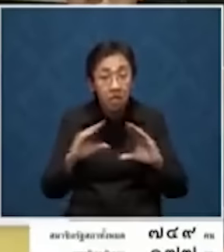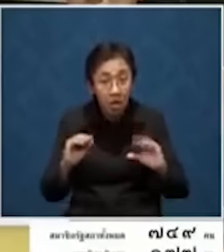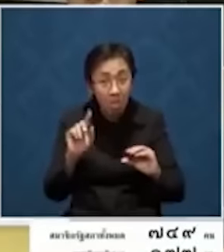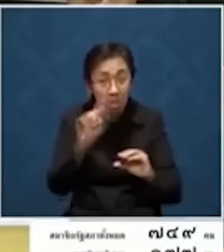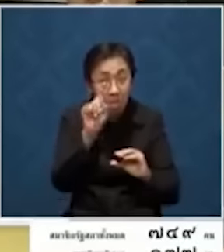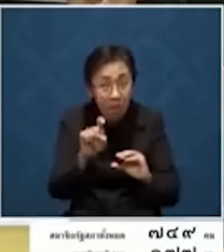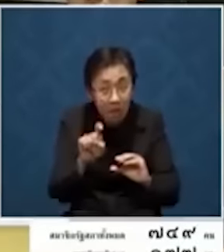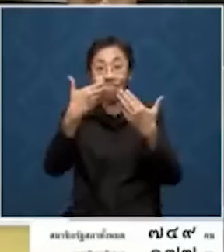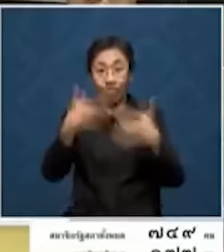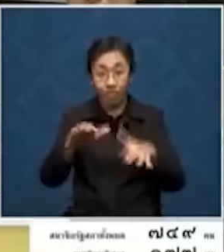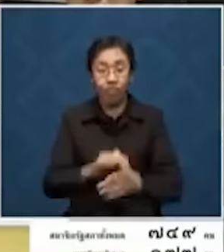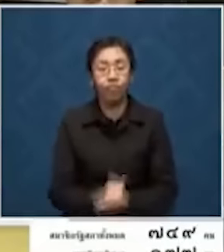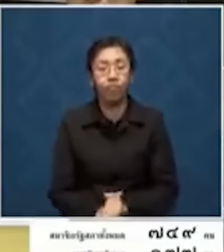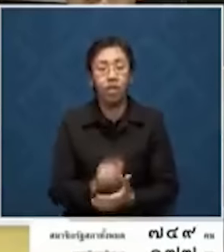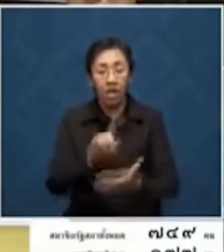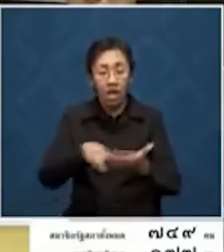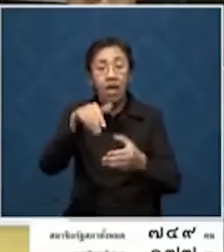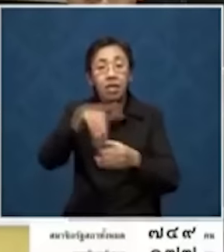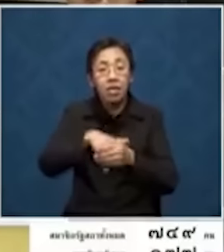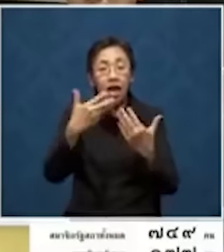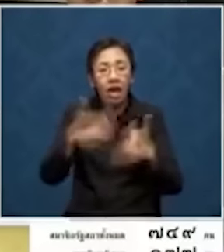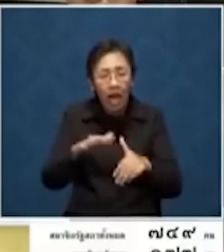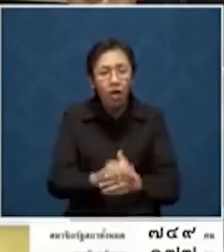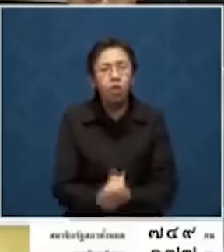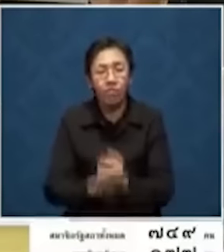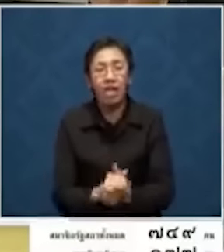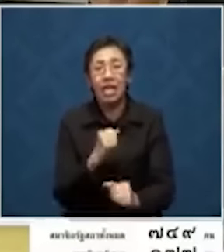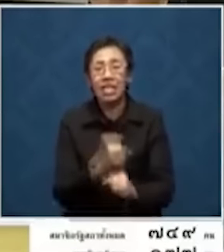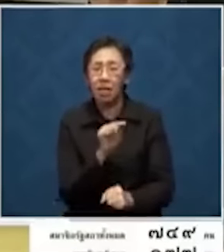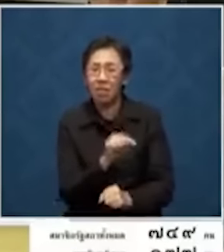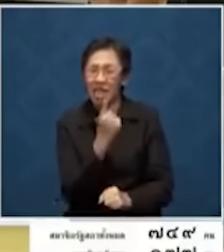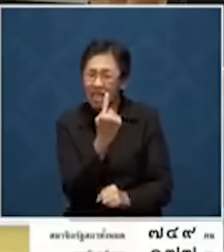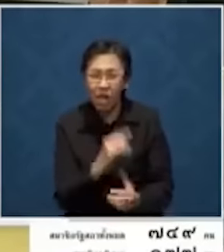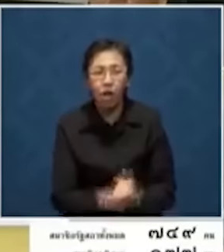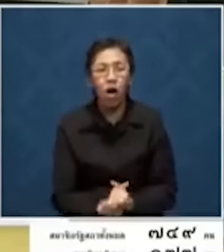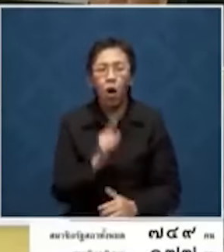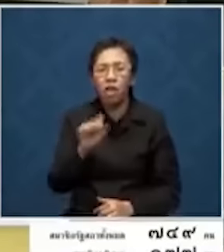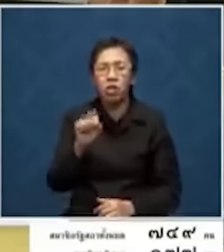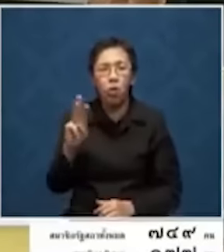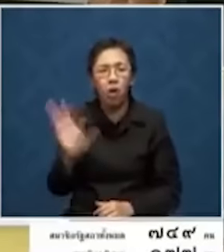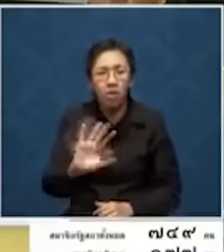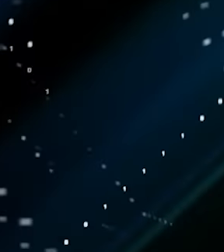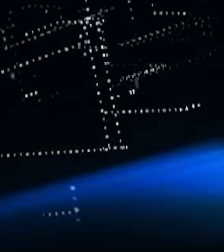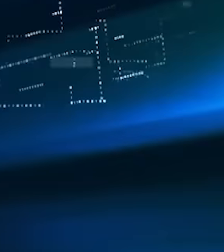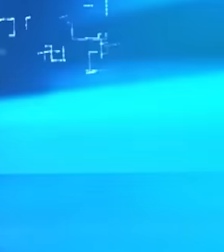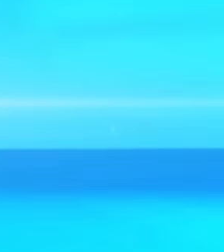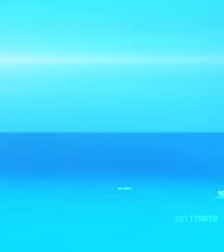112เจ้าตัวประกาศชัดพร้อมรับทัวร์ด้อมส้มทุกขันและส่งกลับ